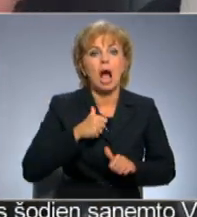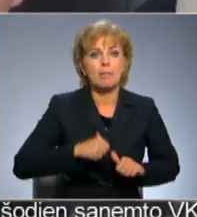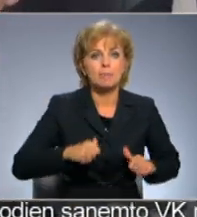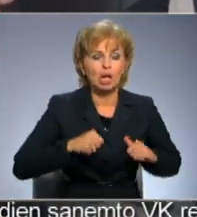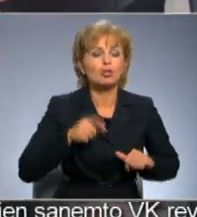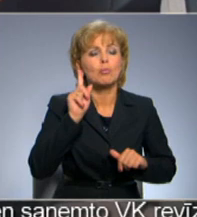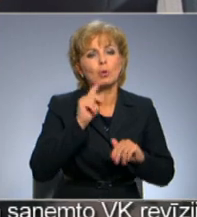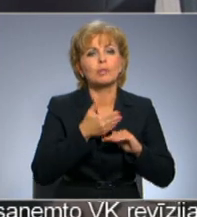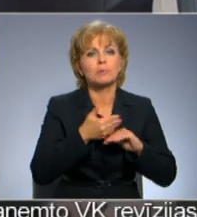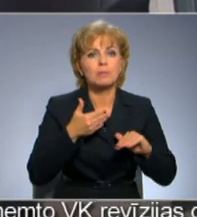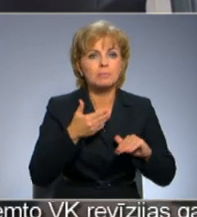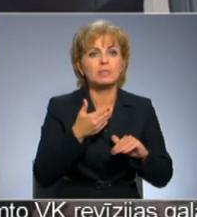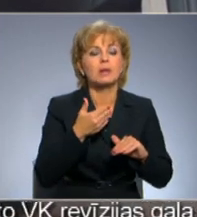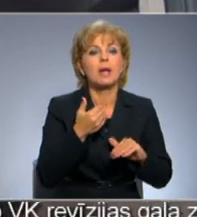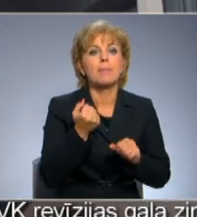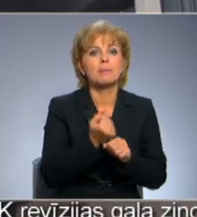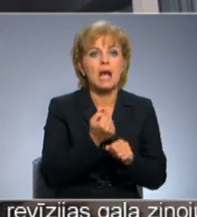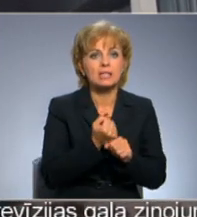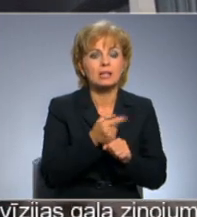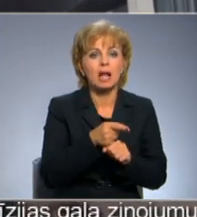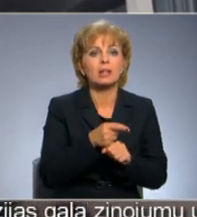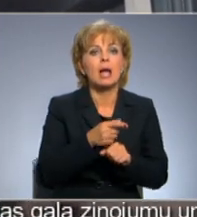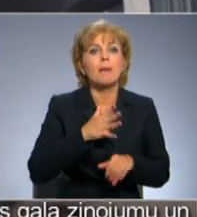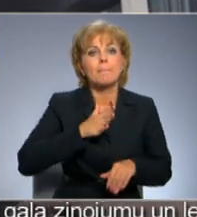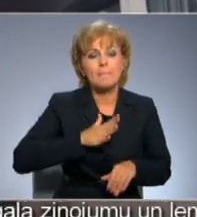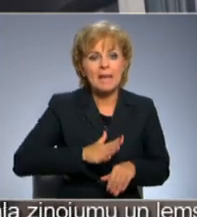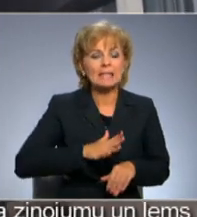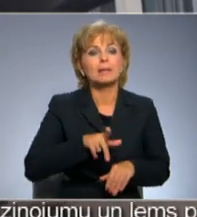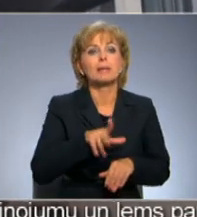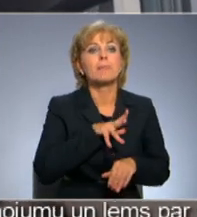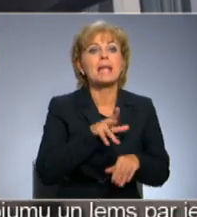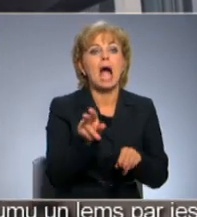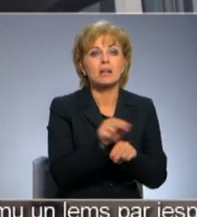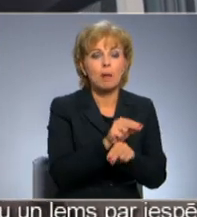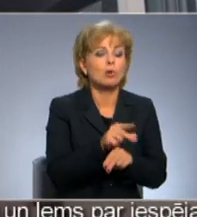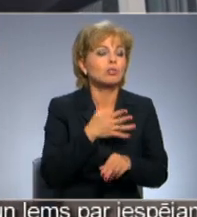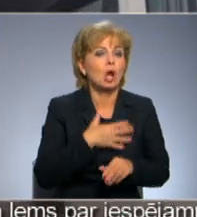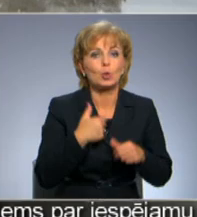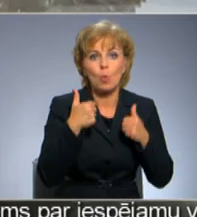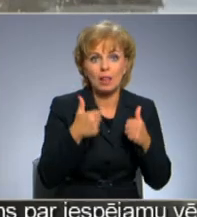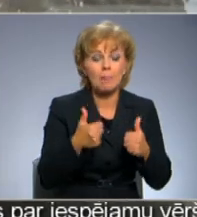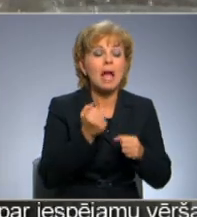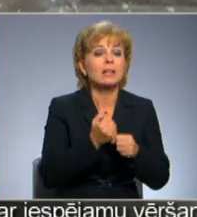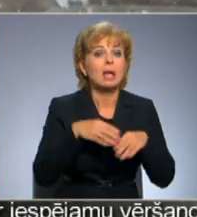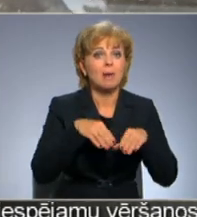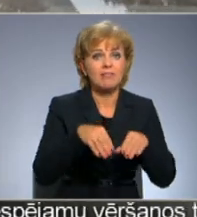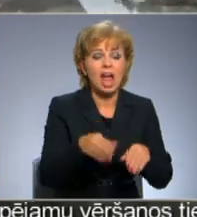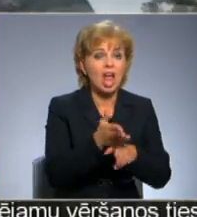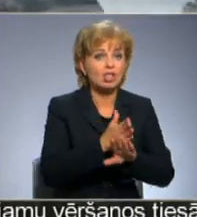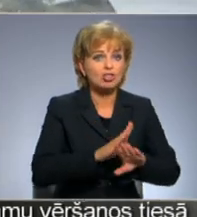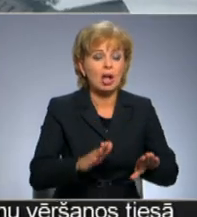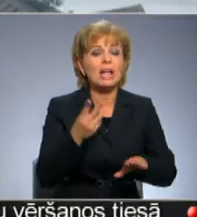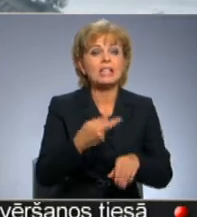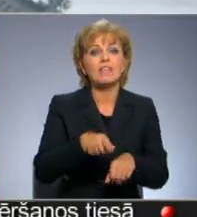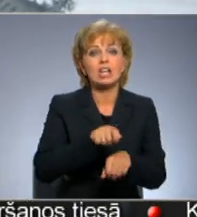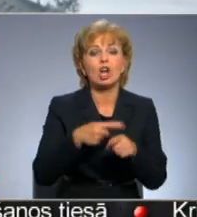bija, nu, protams, bija kur piestrādāt, bet nu, piecietām to laika periodu, kad bija remonti, bet tagad ļoti labi ir tiešām. Pēc darbu veikšanas šai 2 km garajā